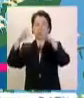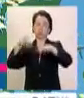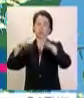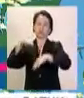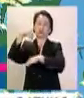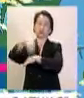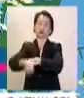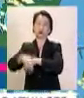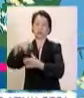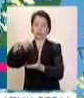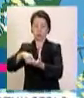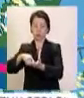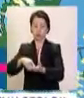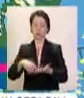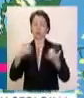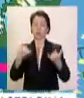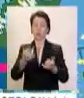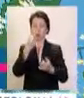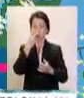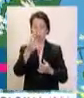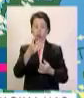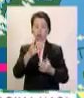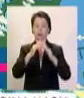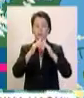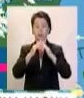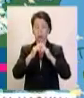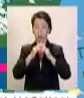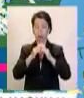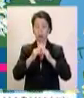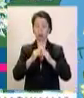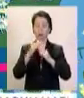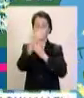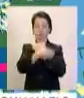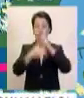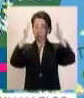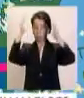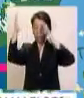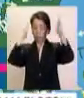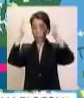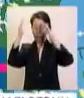malam ini. Dan seterusnya kita lihat ramalan cuaca bagi bandar-bandar utama di seluruh Malaysia